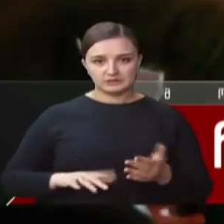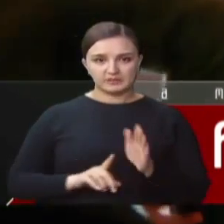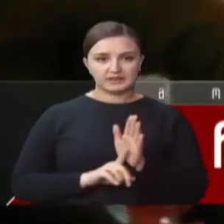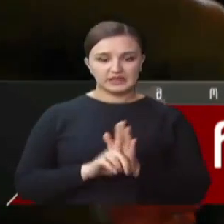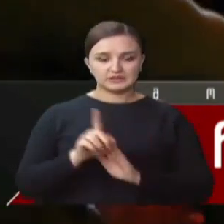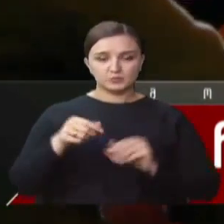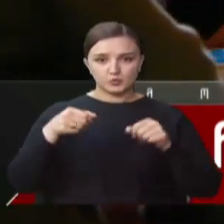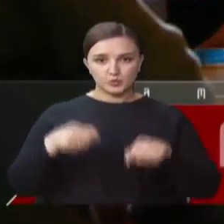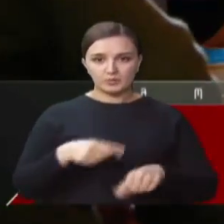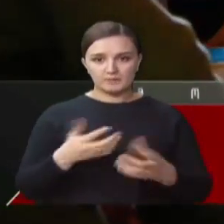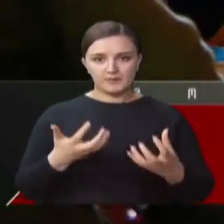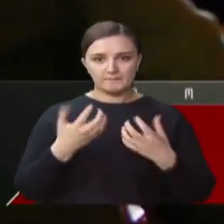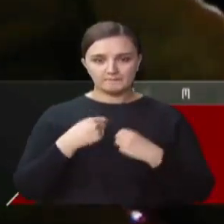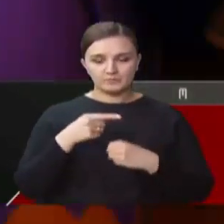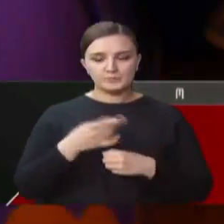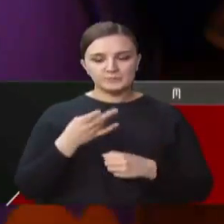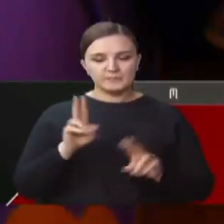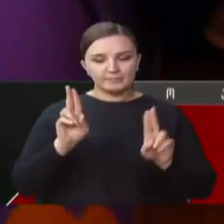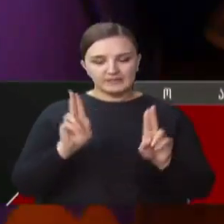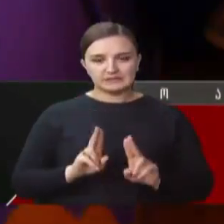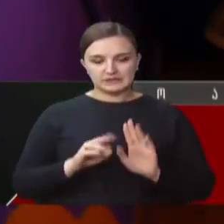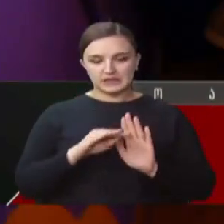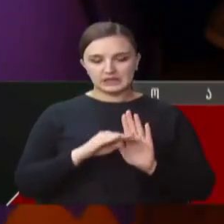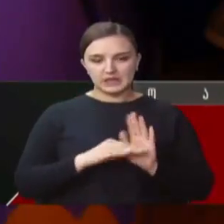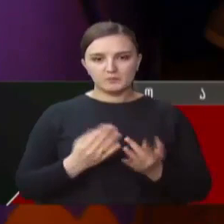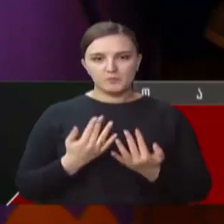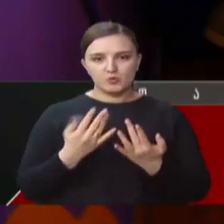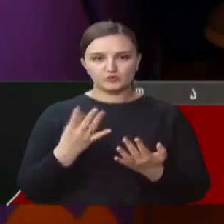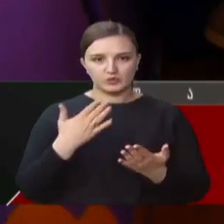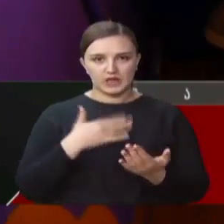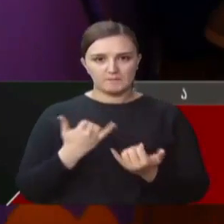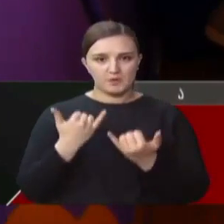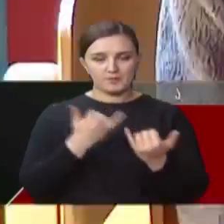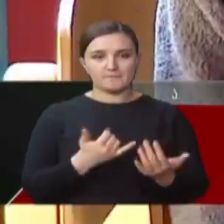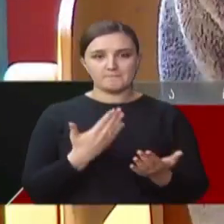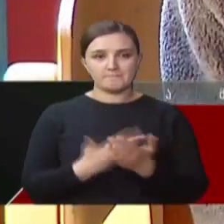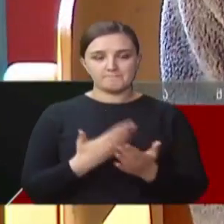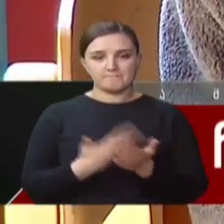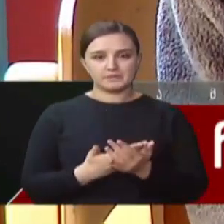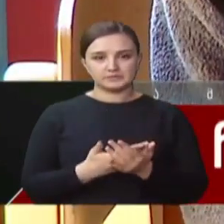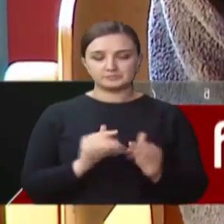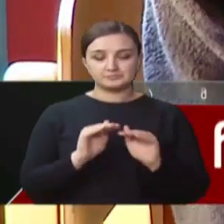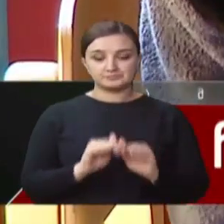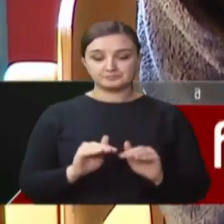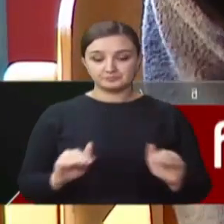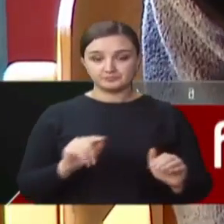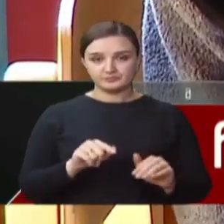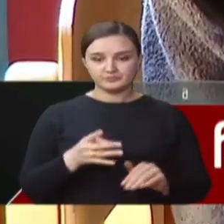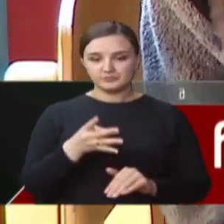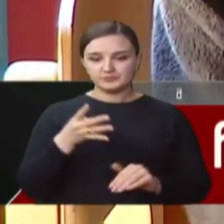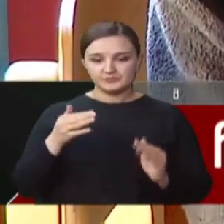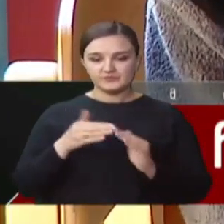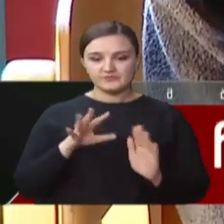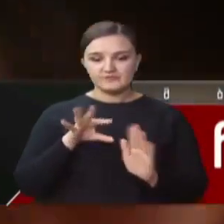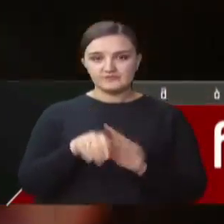datsqebis upleba miigon, mat garkveuli standartebis dakmaqopileba mouzevt. Magalitad funktsionirebas veghas shezleps baghi, romelis korpusis